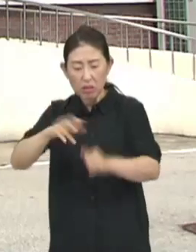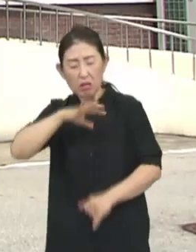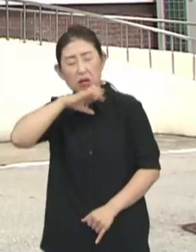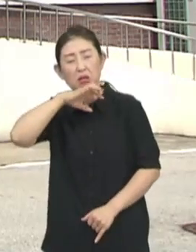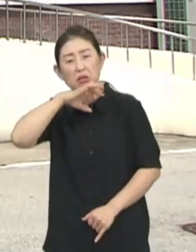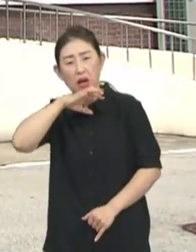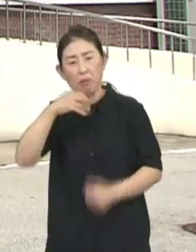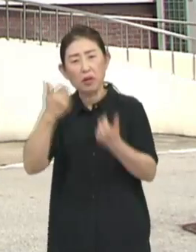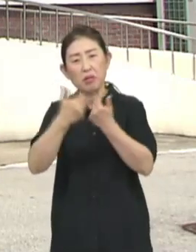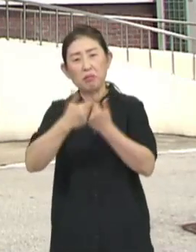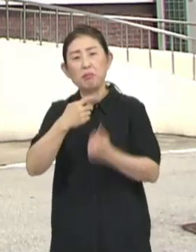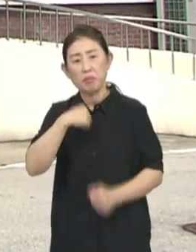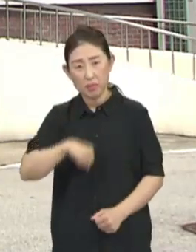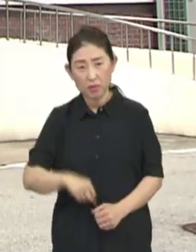부딪혔습니다